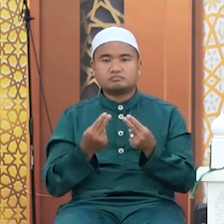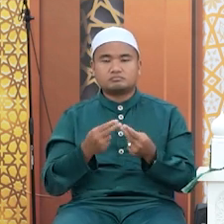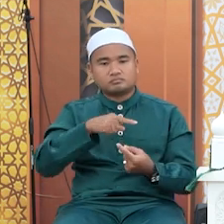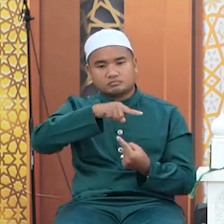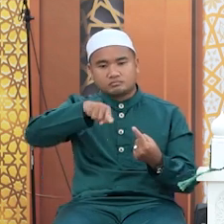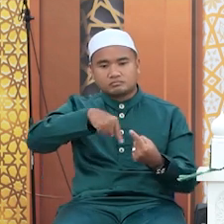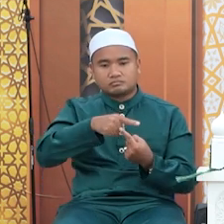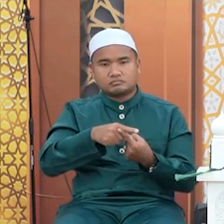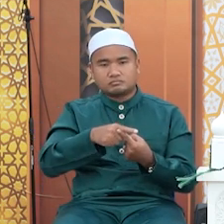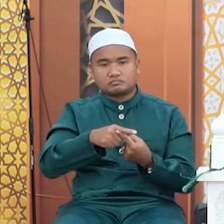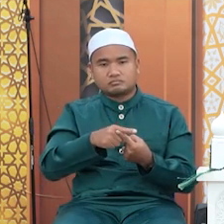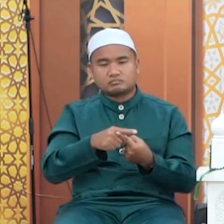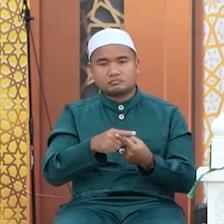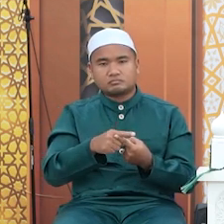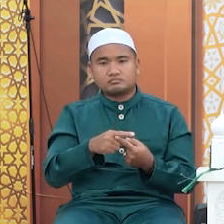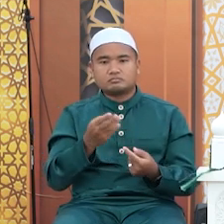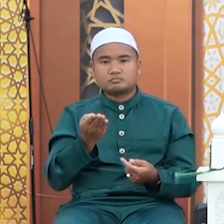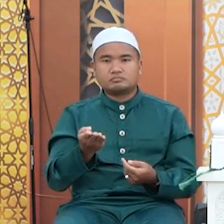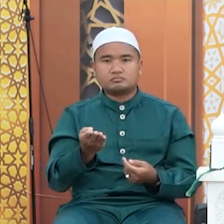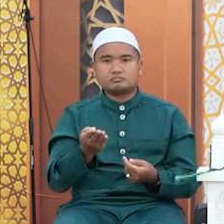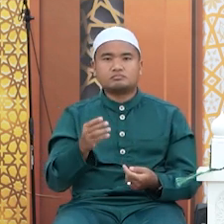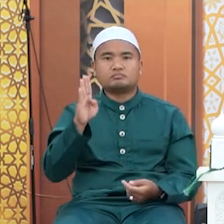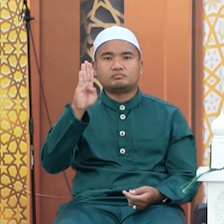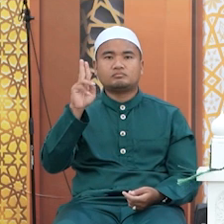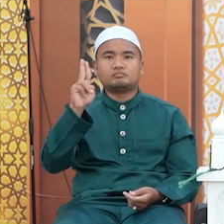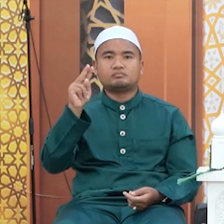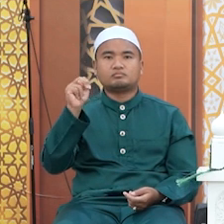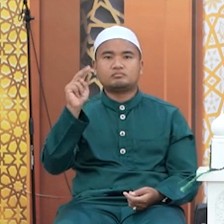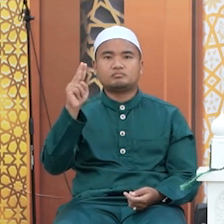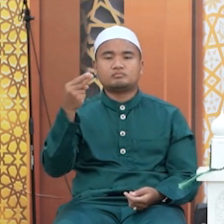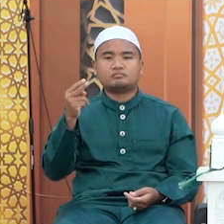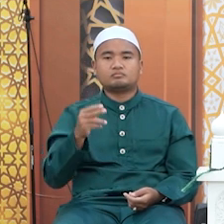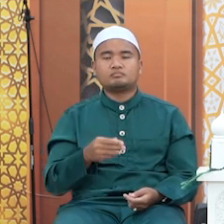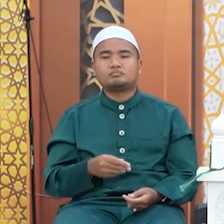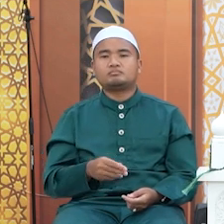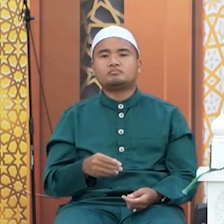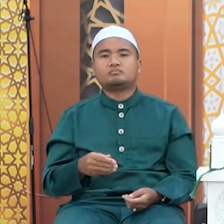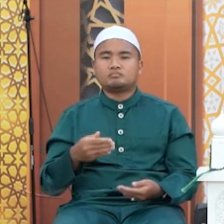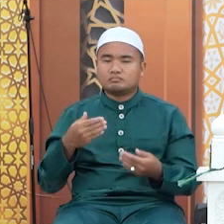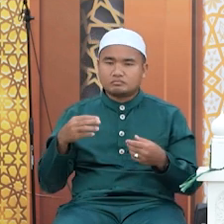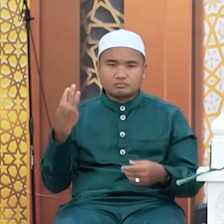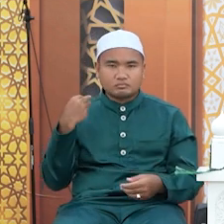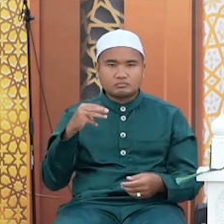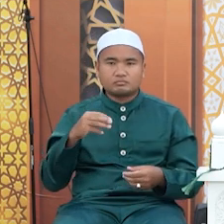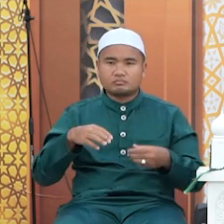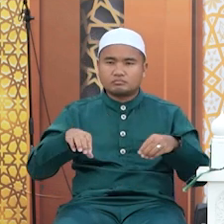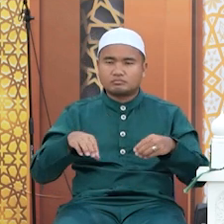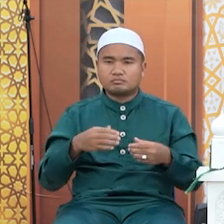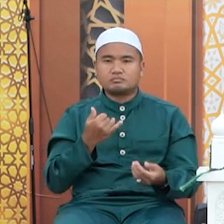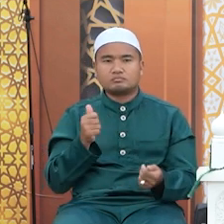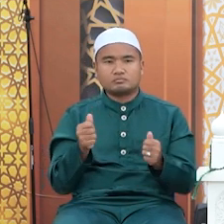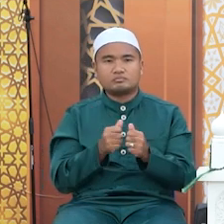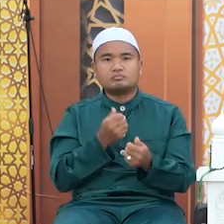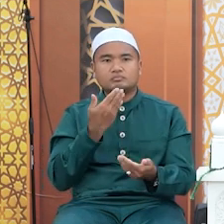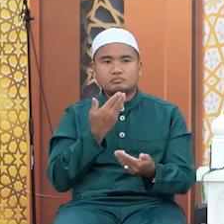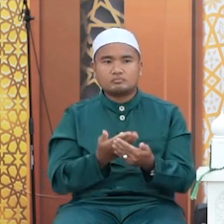Apabila kamu bunuh, bunuhlah cara terbaik. Jangan seksa mayat, jangan seksa orang tu. Cepat pantas.